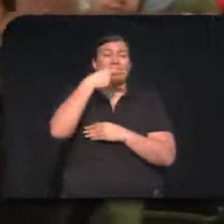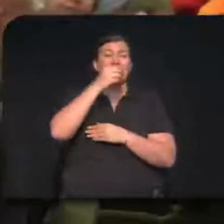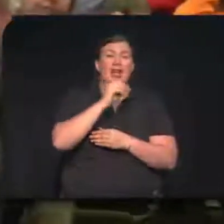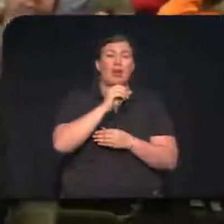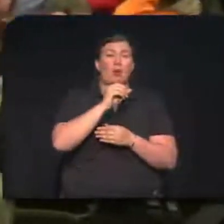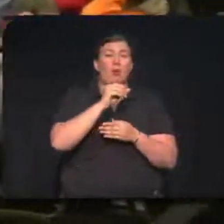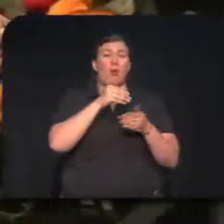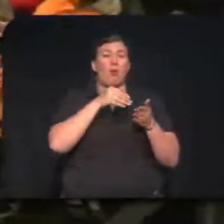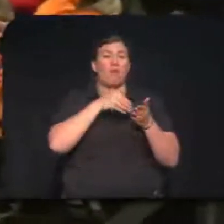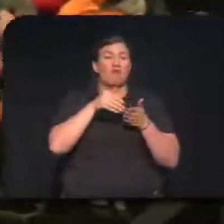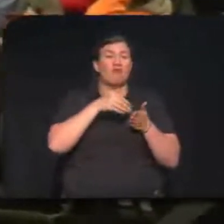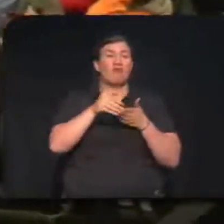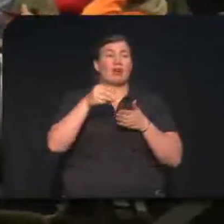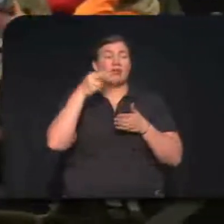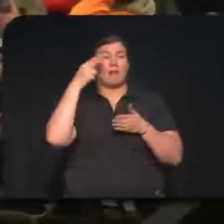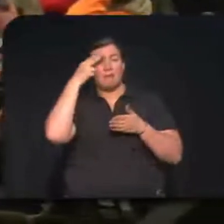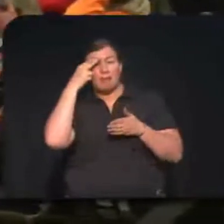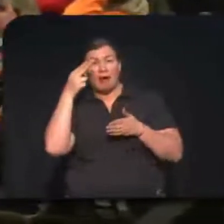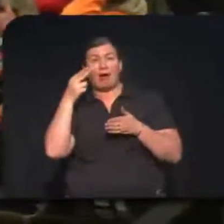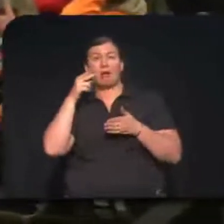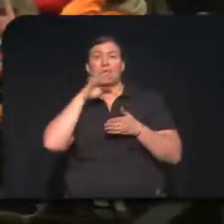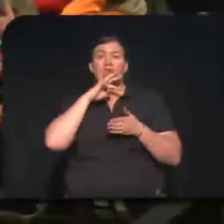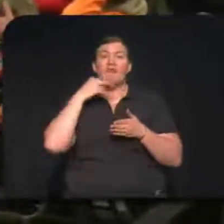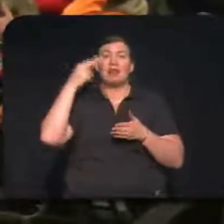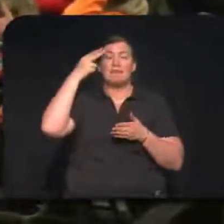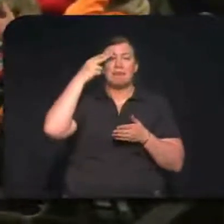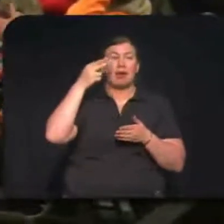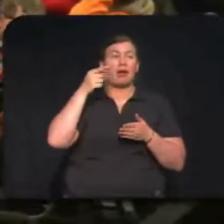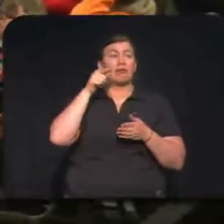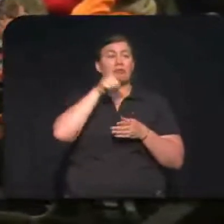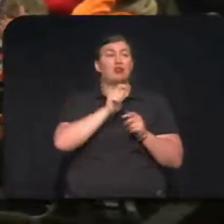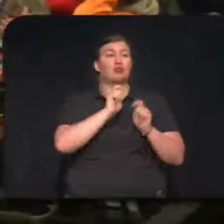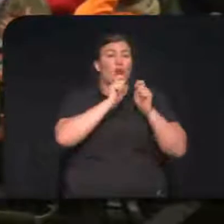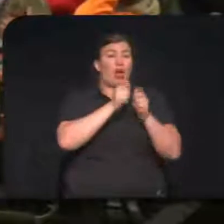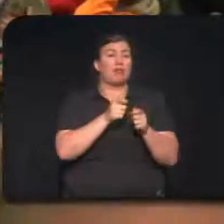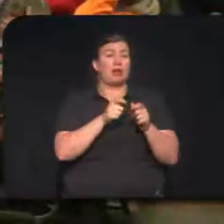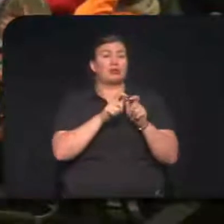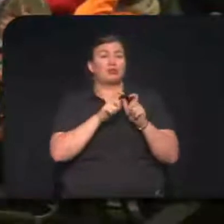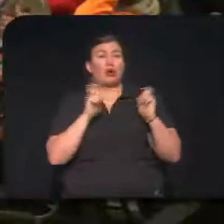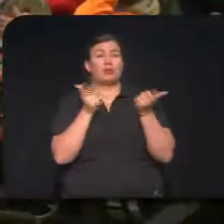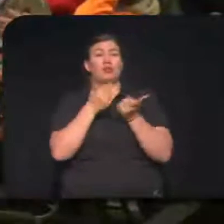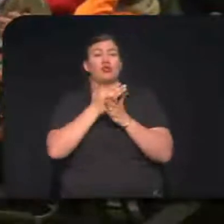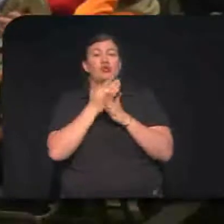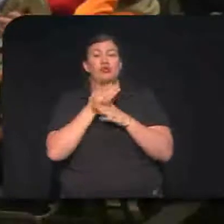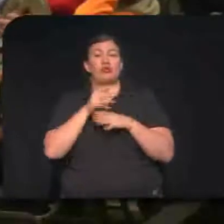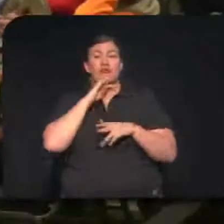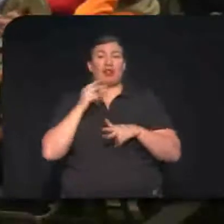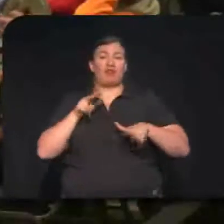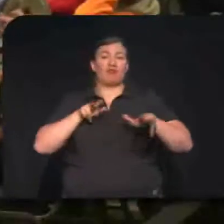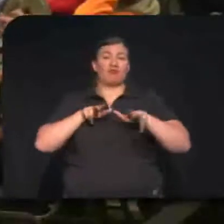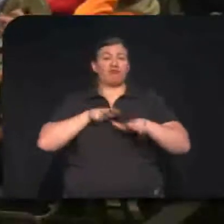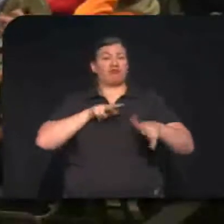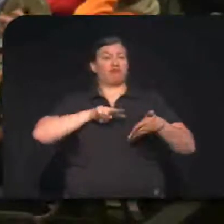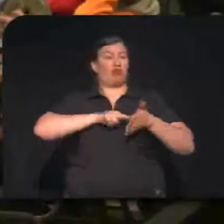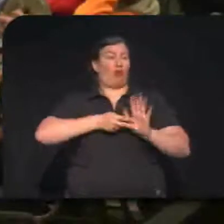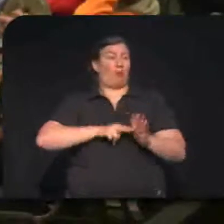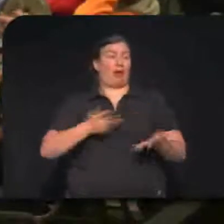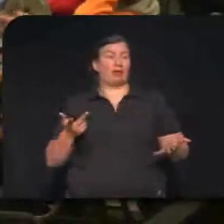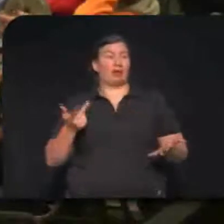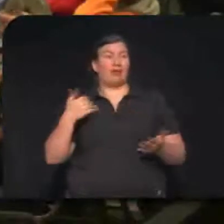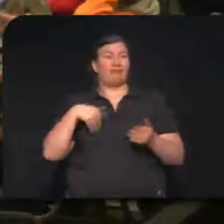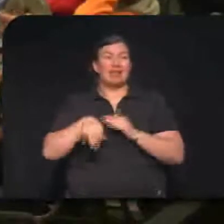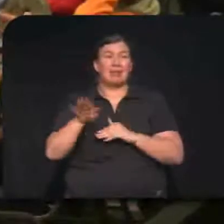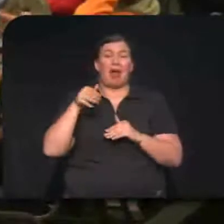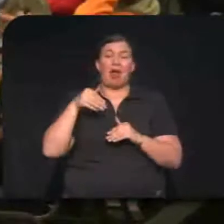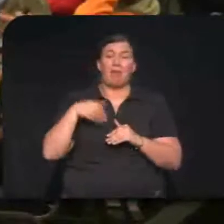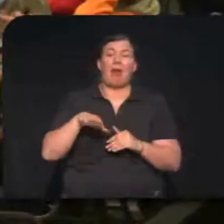die Weisheit der Piraten der vielen Piraten in der Antragskommission im Liquid und so alle vorbereitet haben je